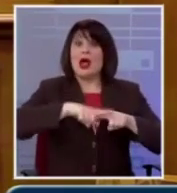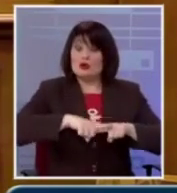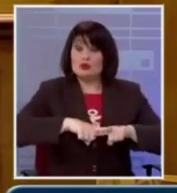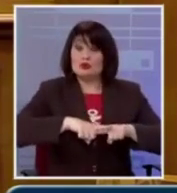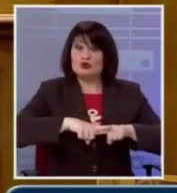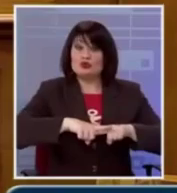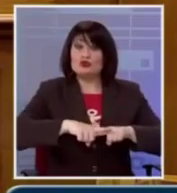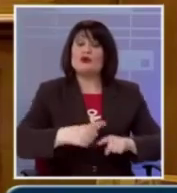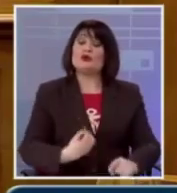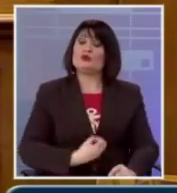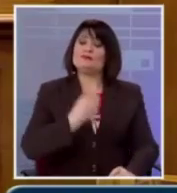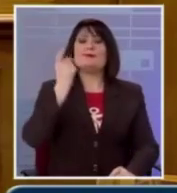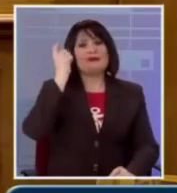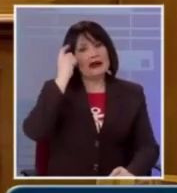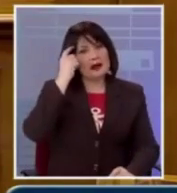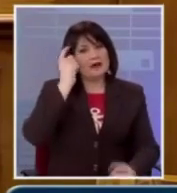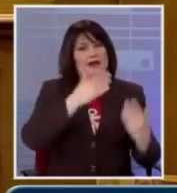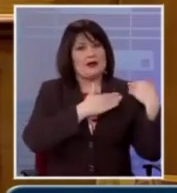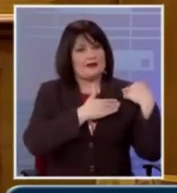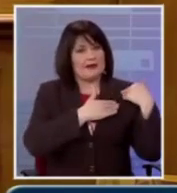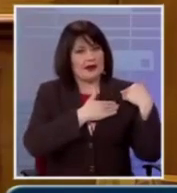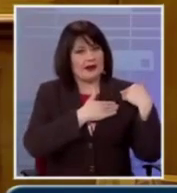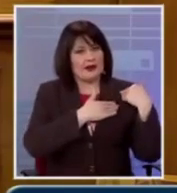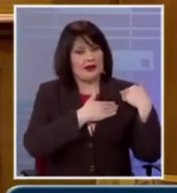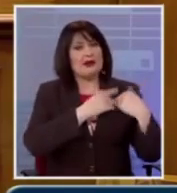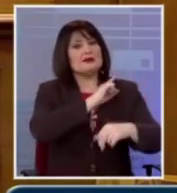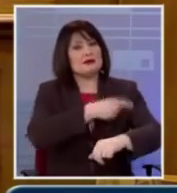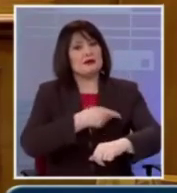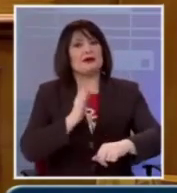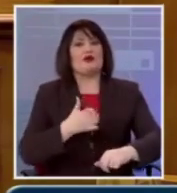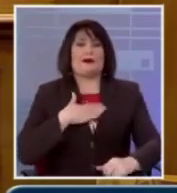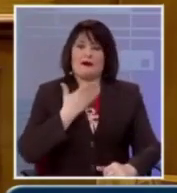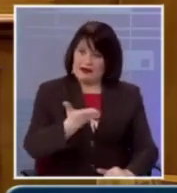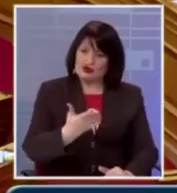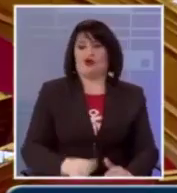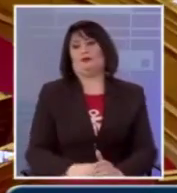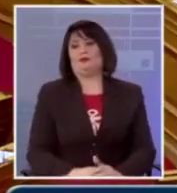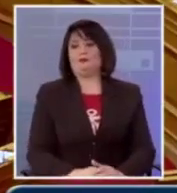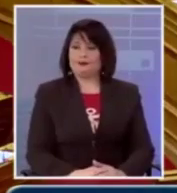οποίος έχει συνέστηση και των ευθυνών του και των δυνατοτήτων του. Ευχαριστώ.